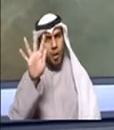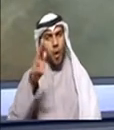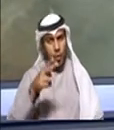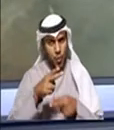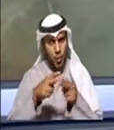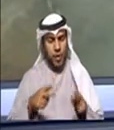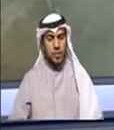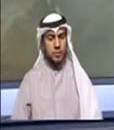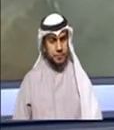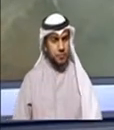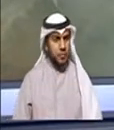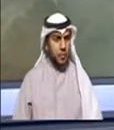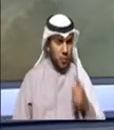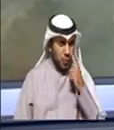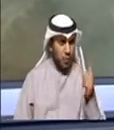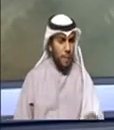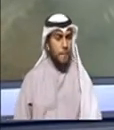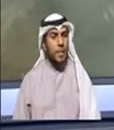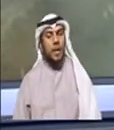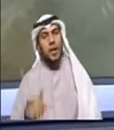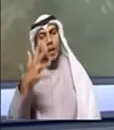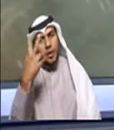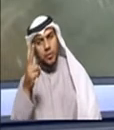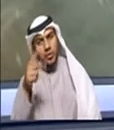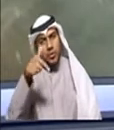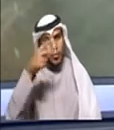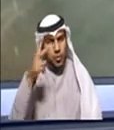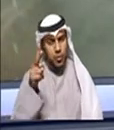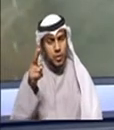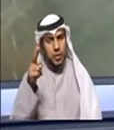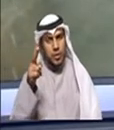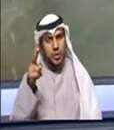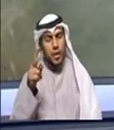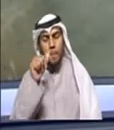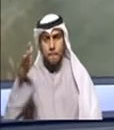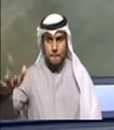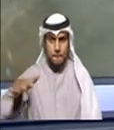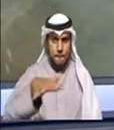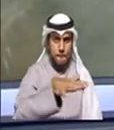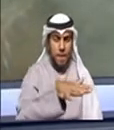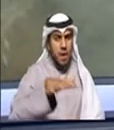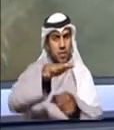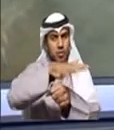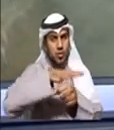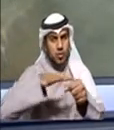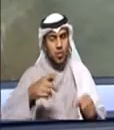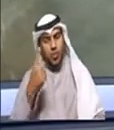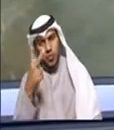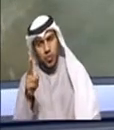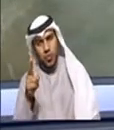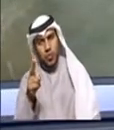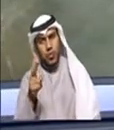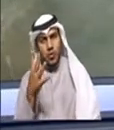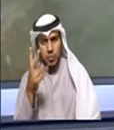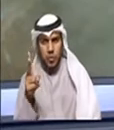وايضا في مع الغرب ها في المطلق خمسه وعشرين الى سته وعشرين درجه مائويه باستثناء السواحل والجزر تتراوح ما بين الواحد وعشرين الى اربعه وعشرين درجه